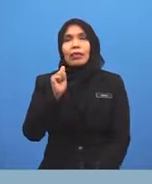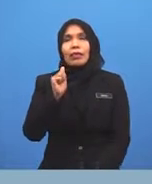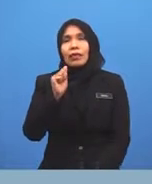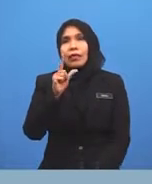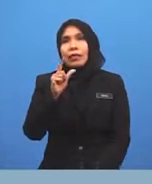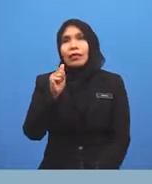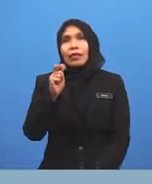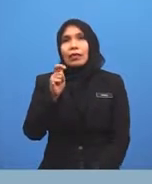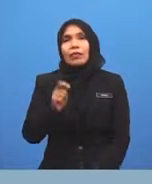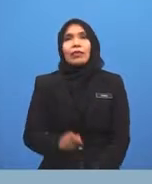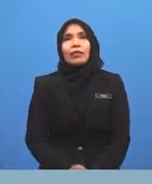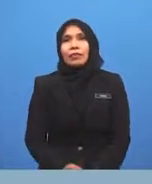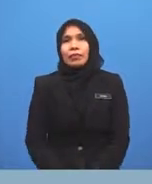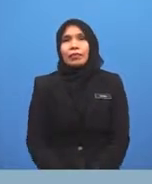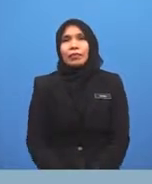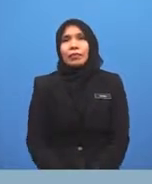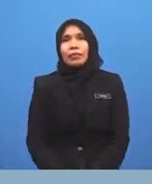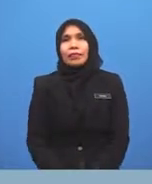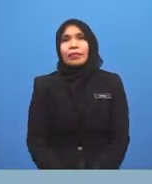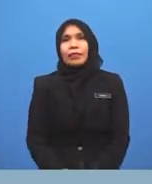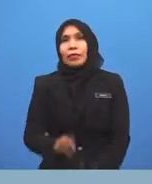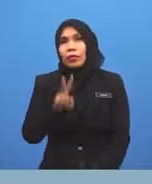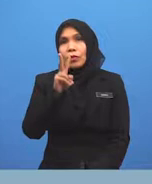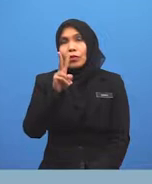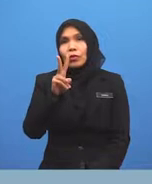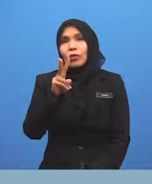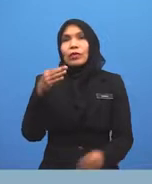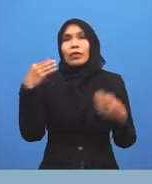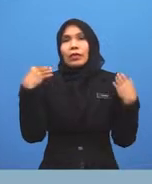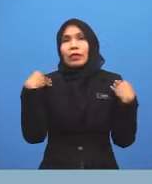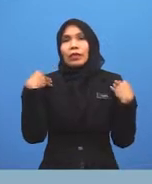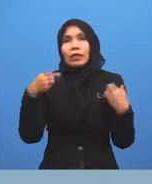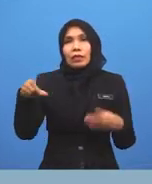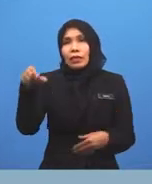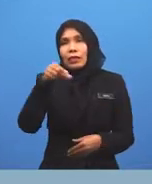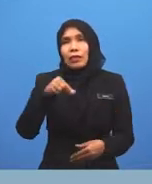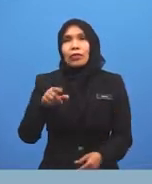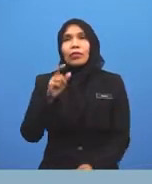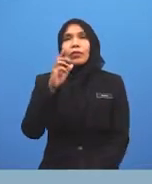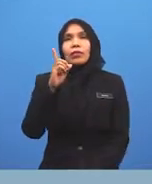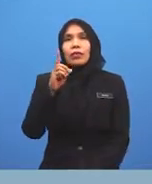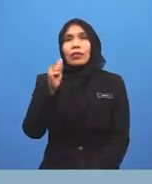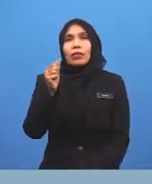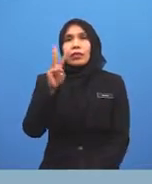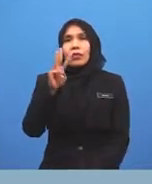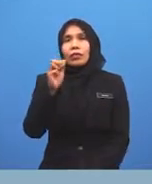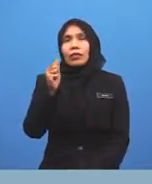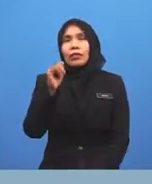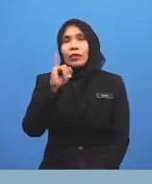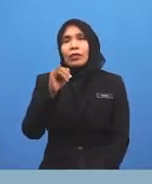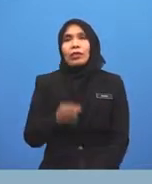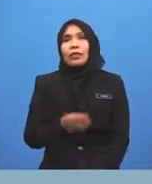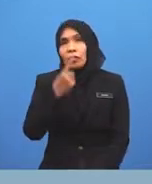Di antara kedua magnet ini, terdapat gegelung dawai yang berfungsi untuk memotong flux